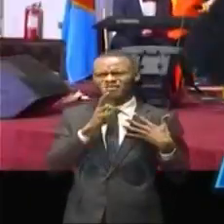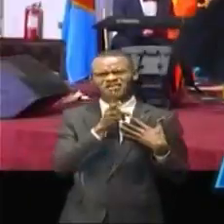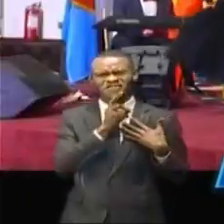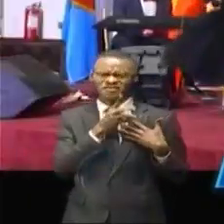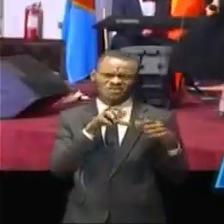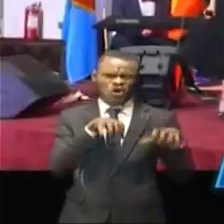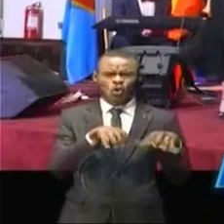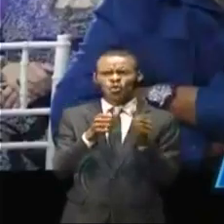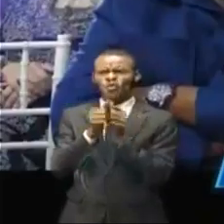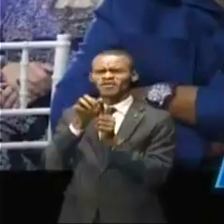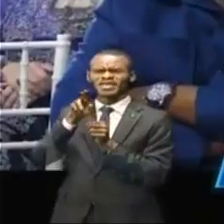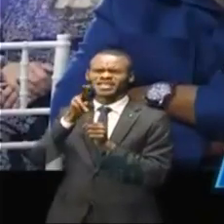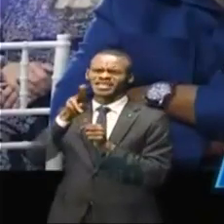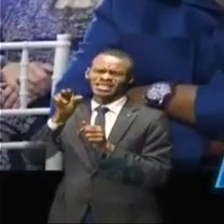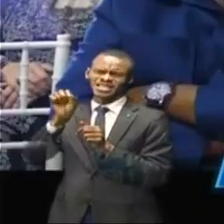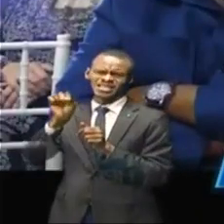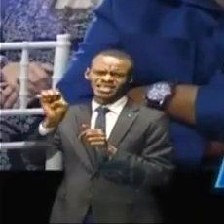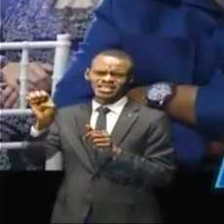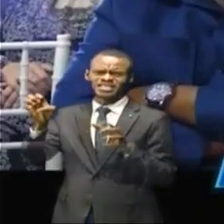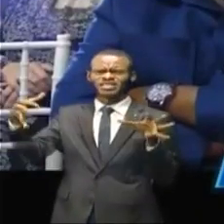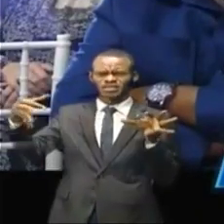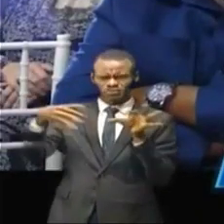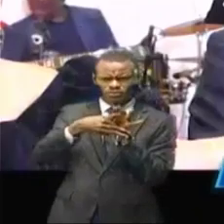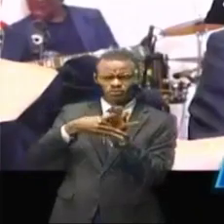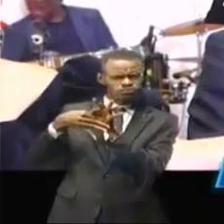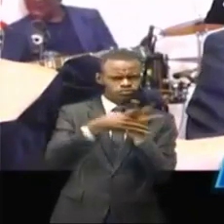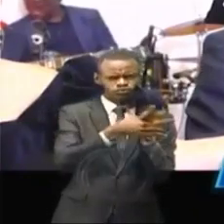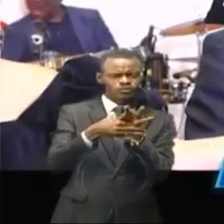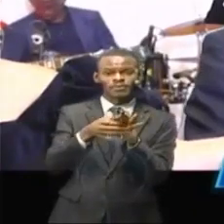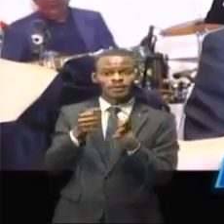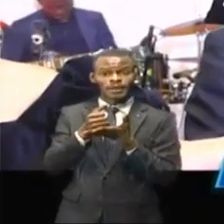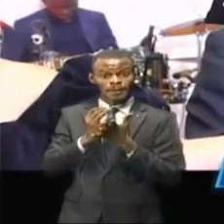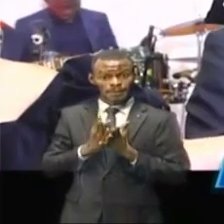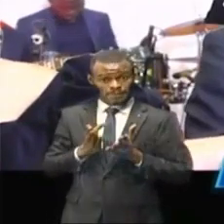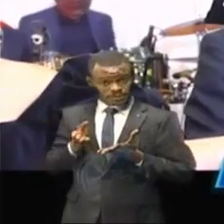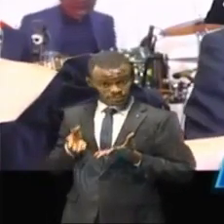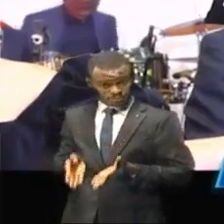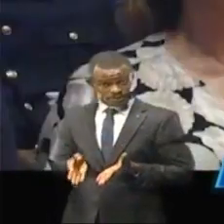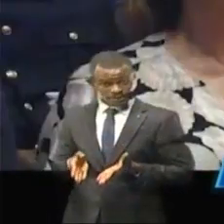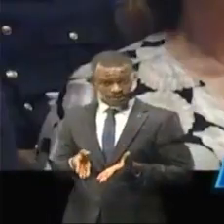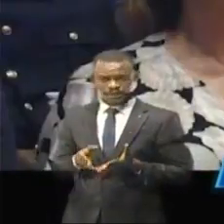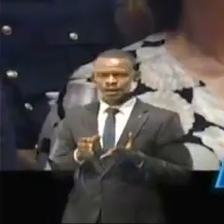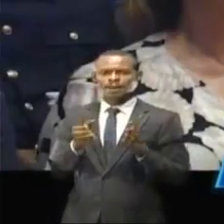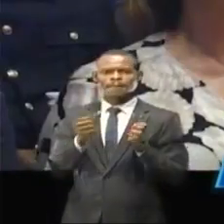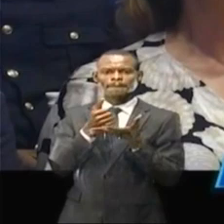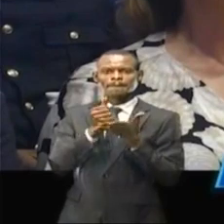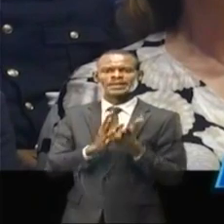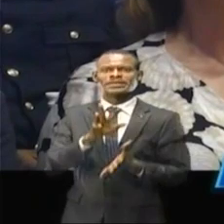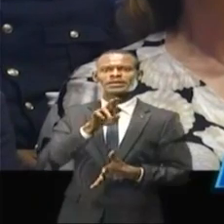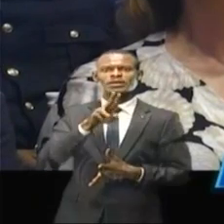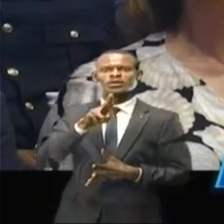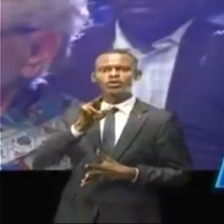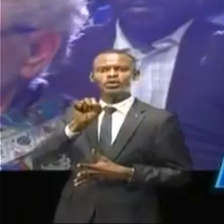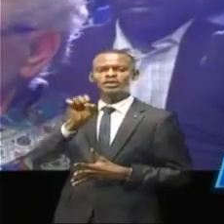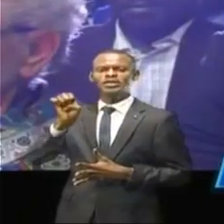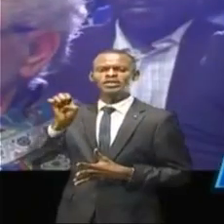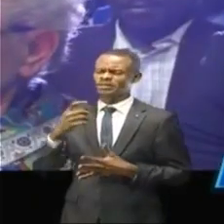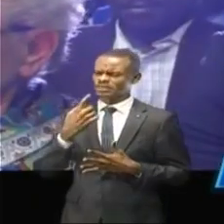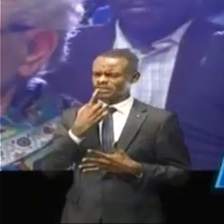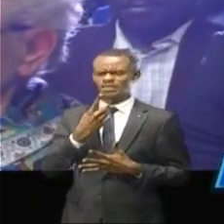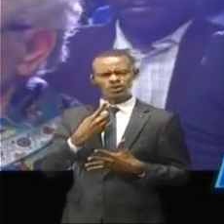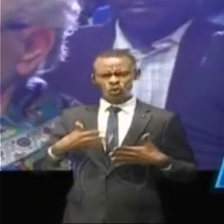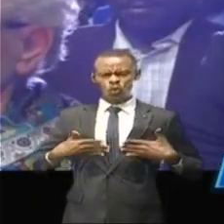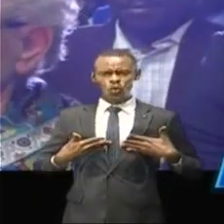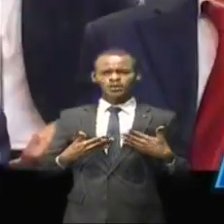de coopération. Occasion pour l'ambassadeur Alexei Sentebov de remercier la directrice du Centre